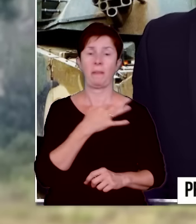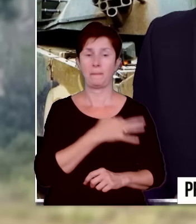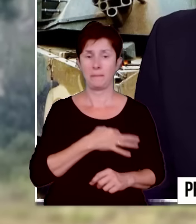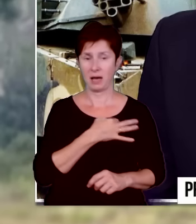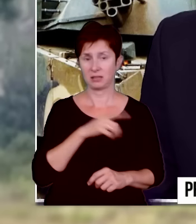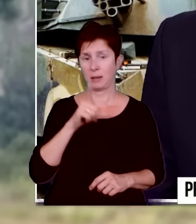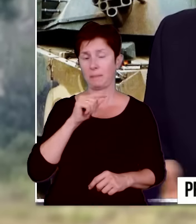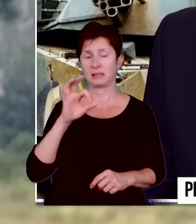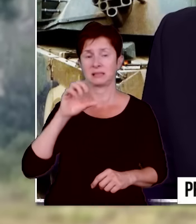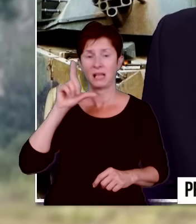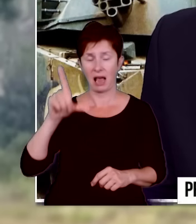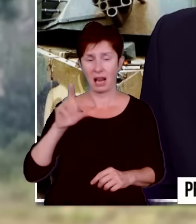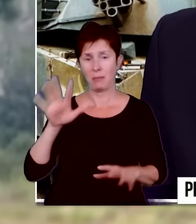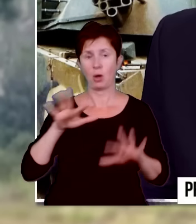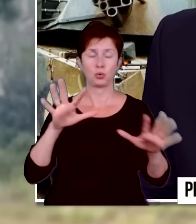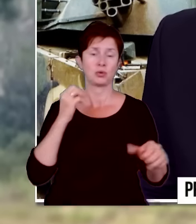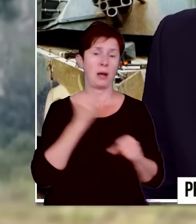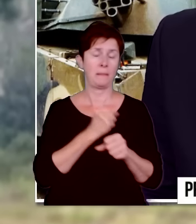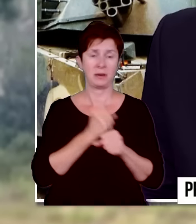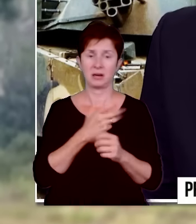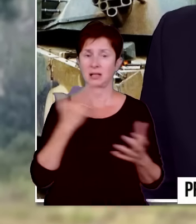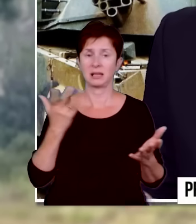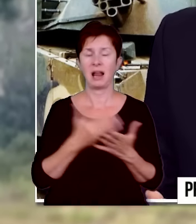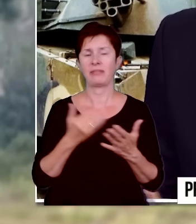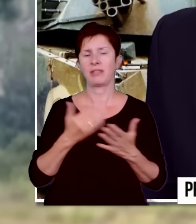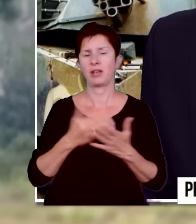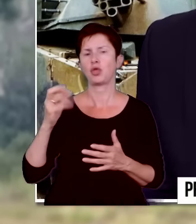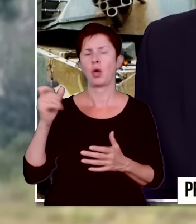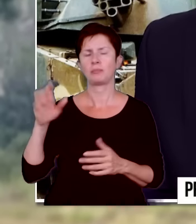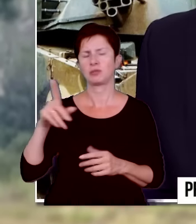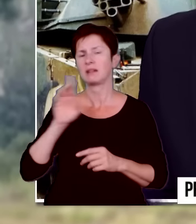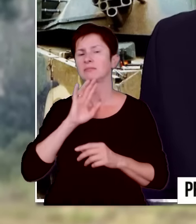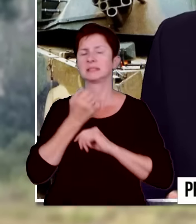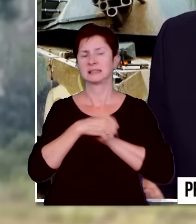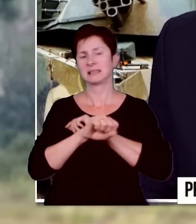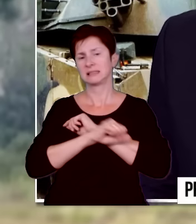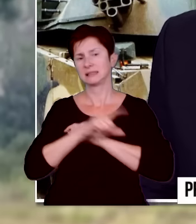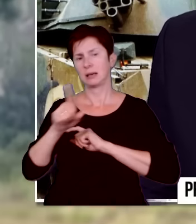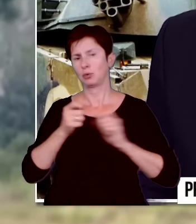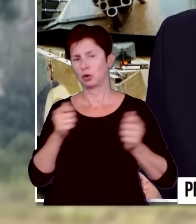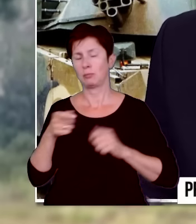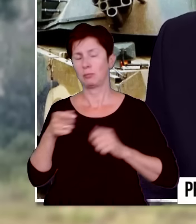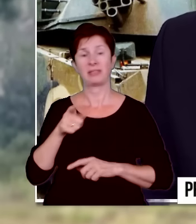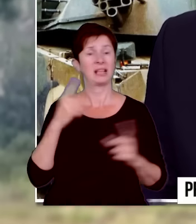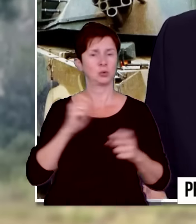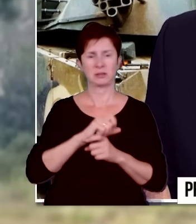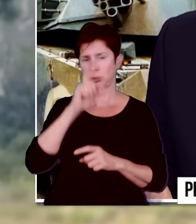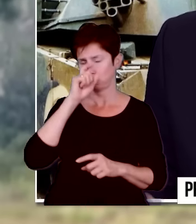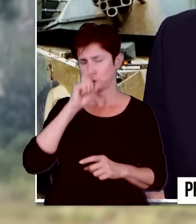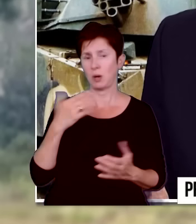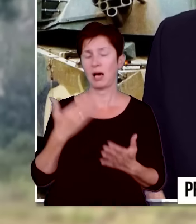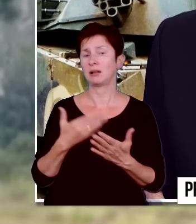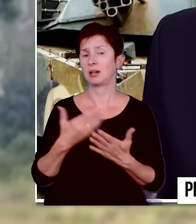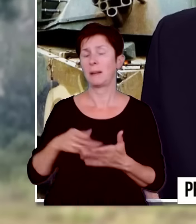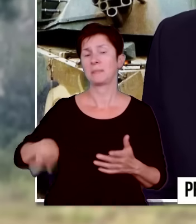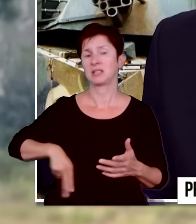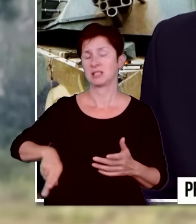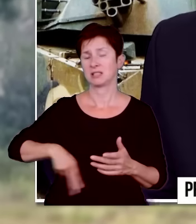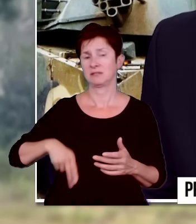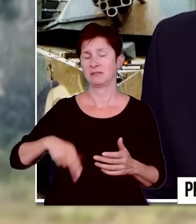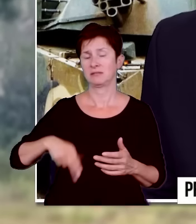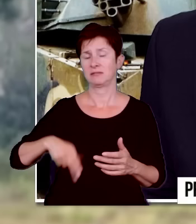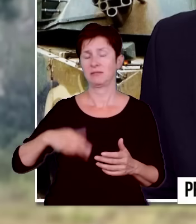politycznym zastępować go w zarządzaniu tym resortem i to jest bardzo zła sytuacja ponieważ Resort bron Narodowej wymaga uwagi nieustannej